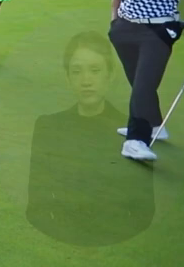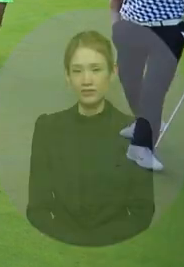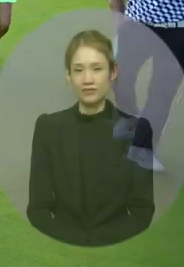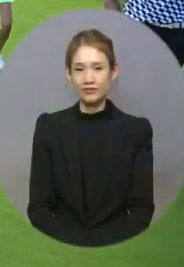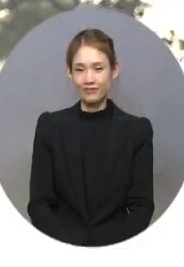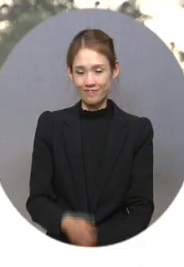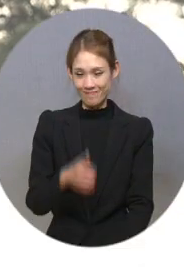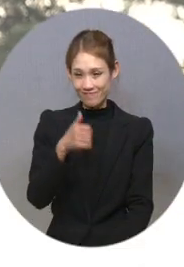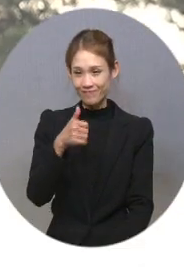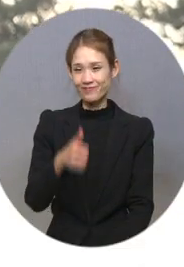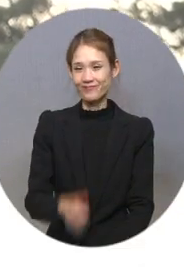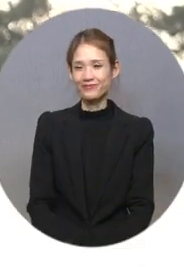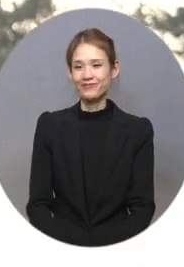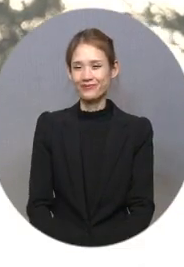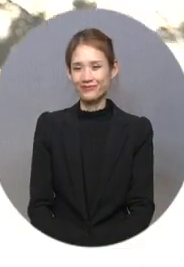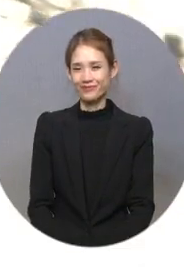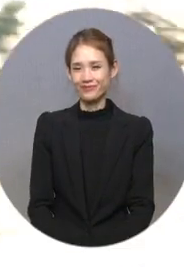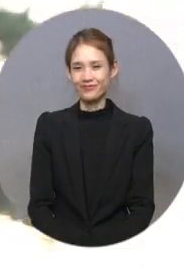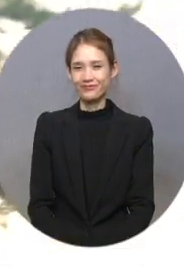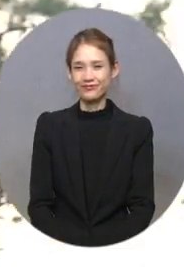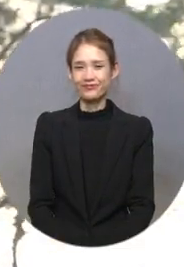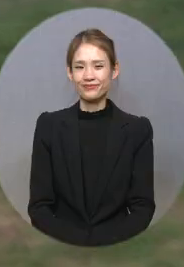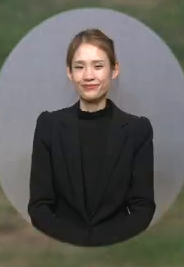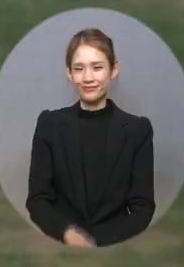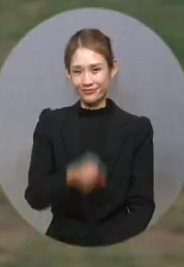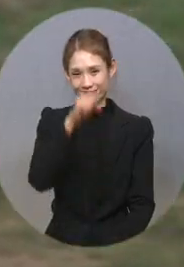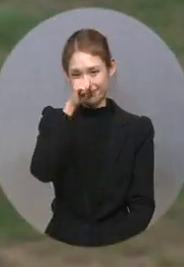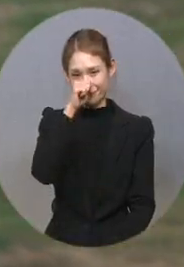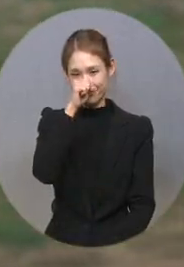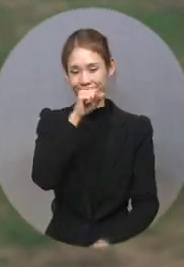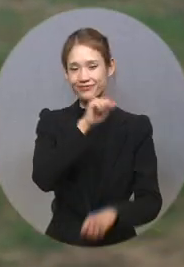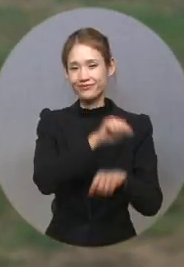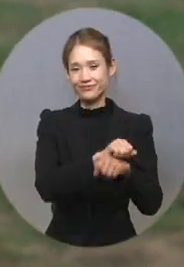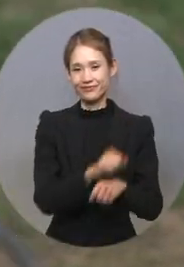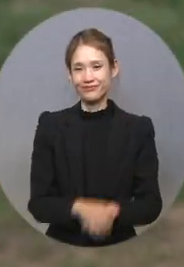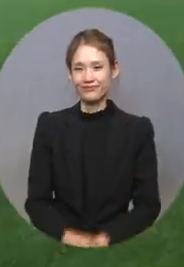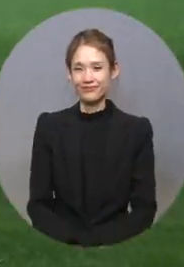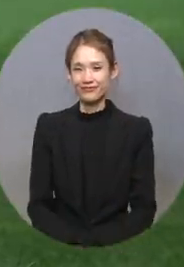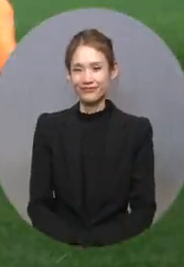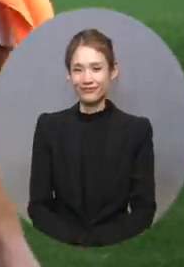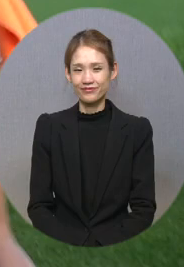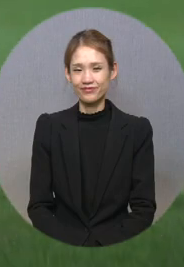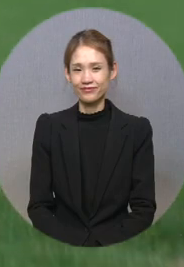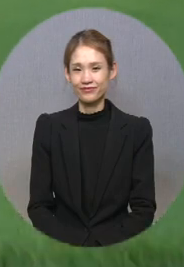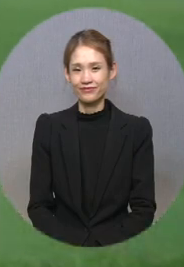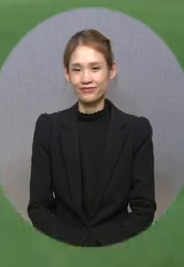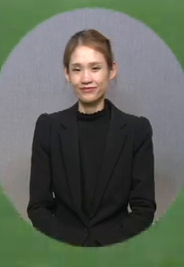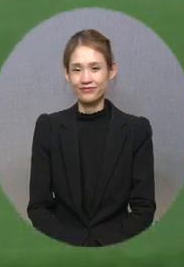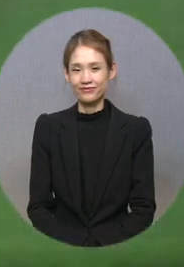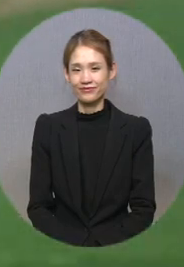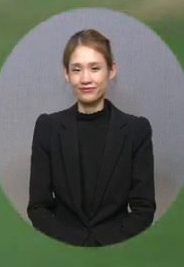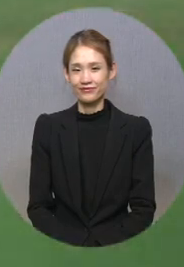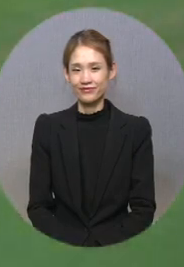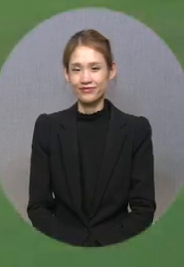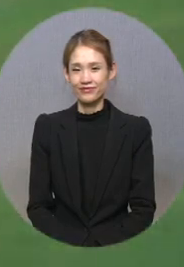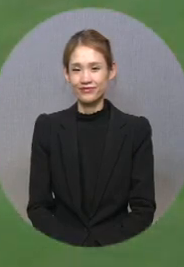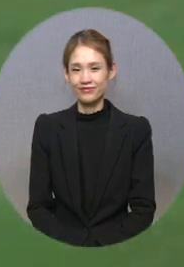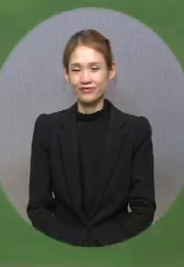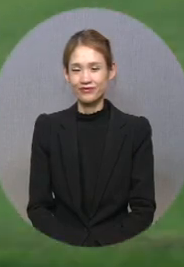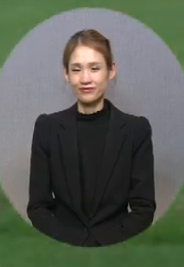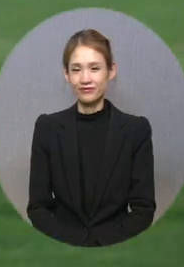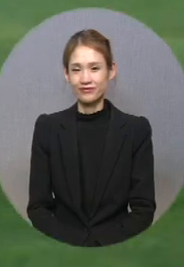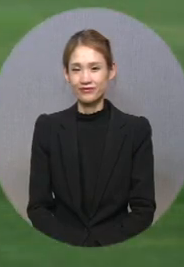나이스! 나이스! 나이스. 좋다, 좋다. 잘한다. 잘한다, 잘한다. 어이구. 나이스.